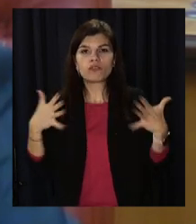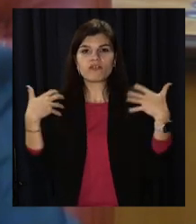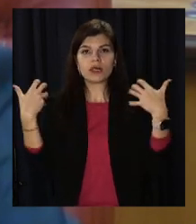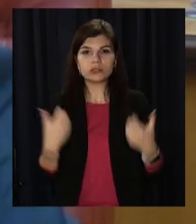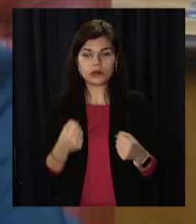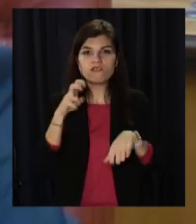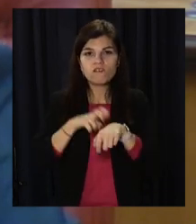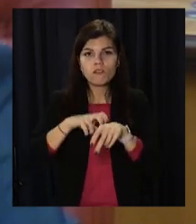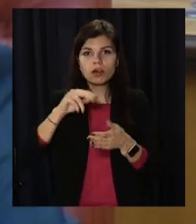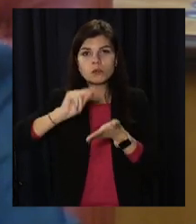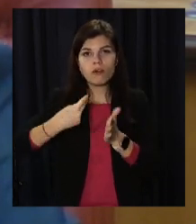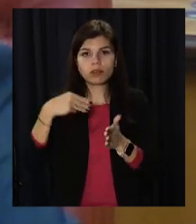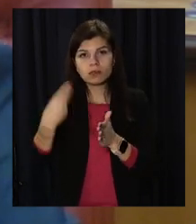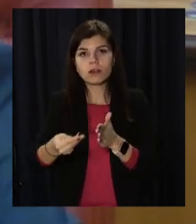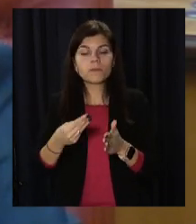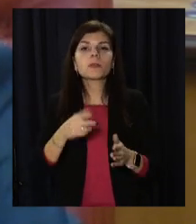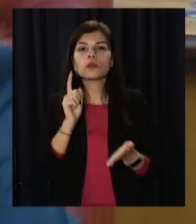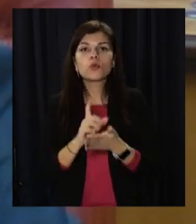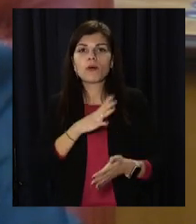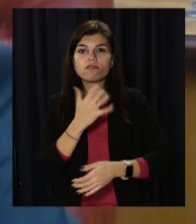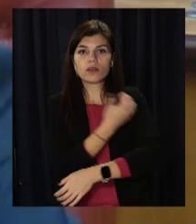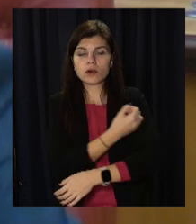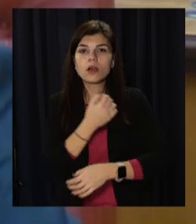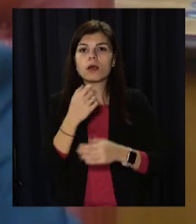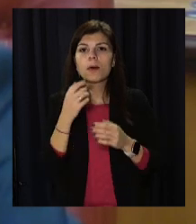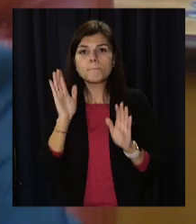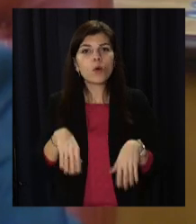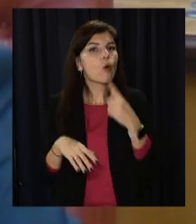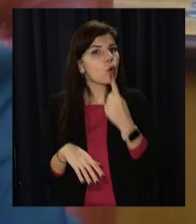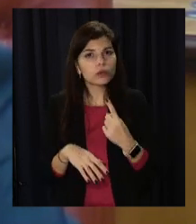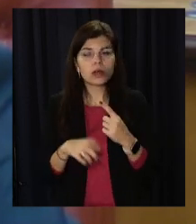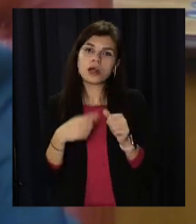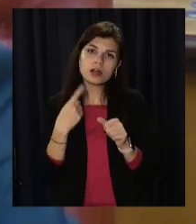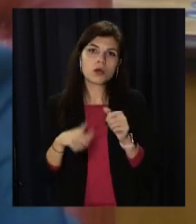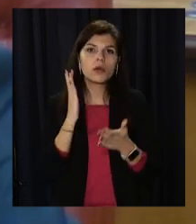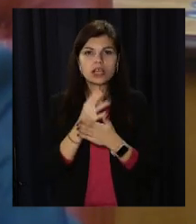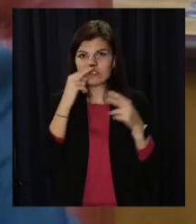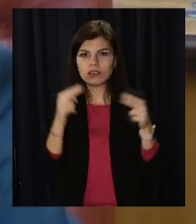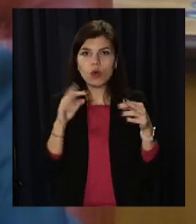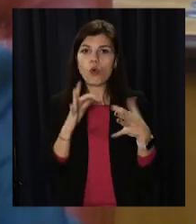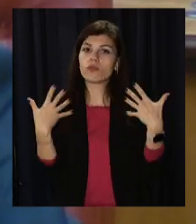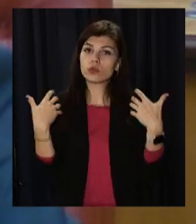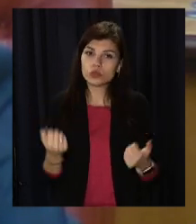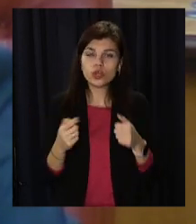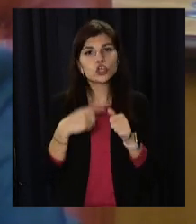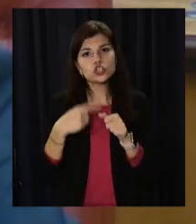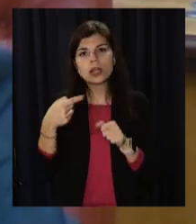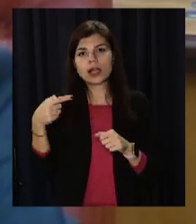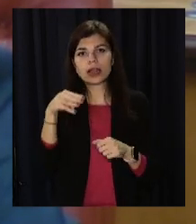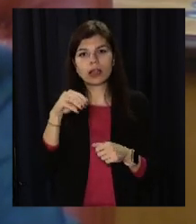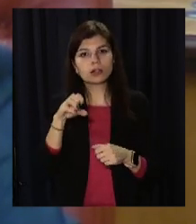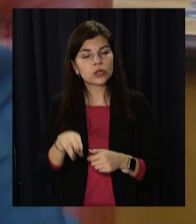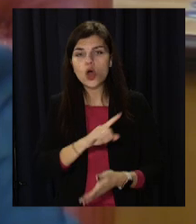прийому відвідувачів. Останні повинні бути вакциновані принаймні однією дозою або мати сертифікат про одужання чи негативний